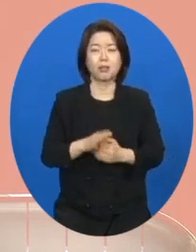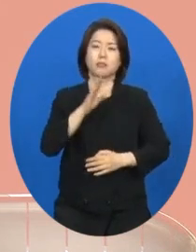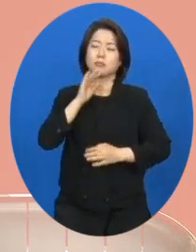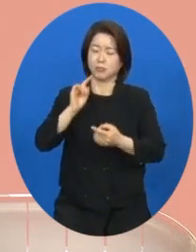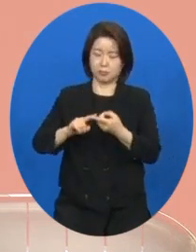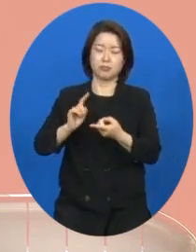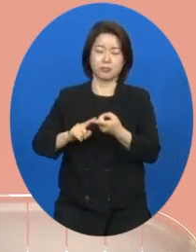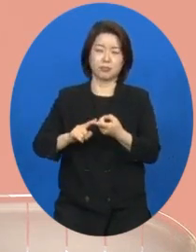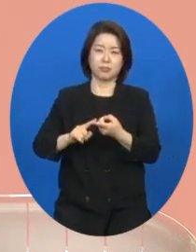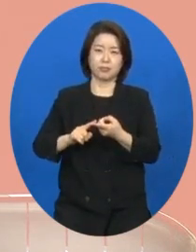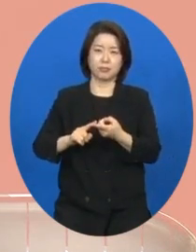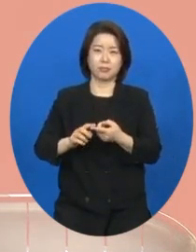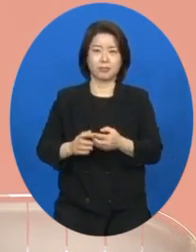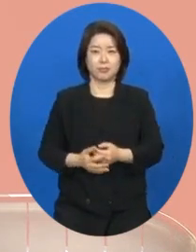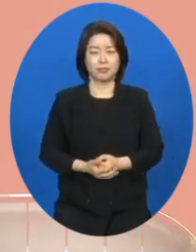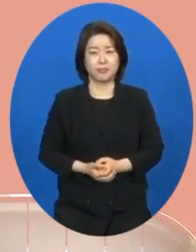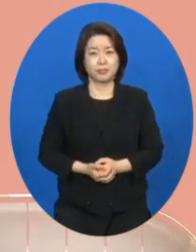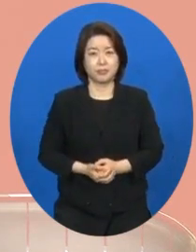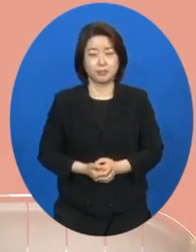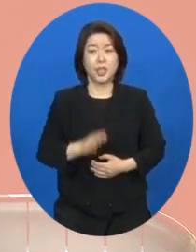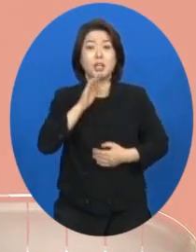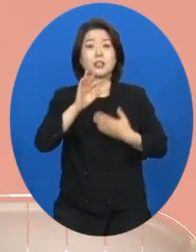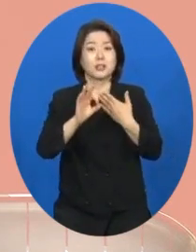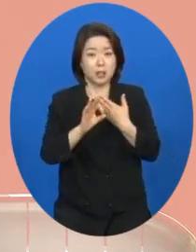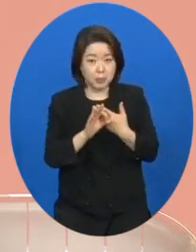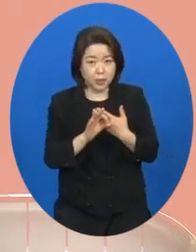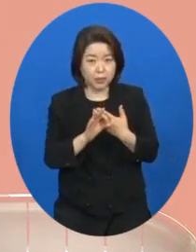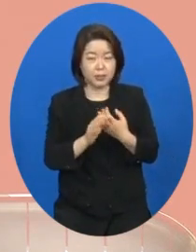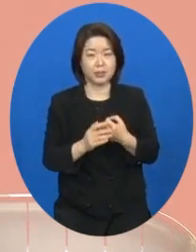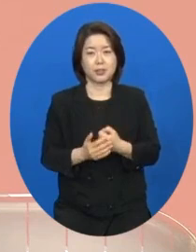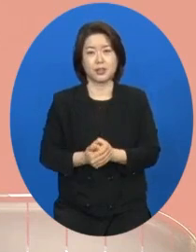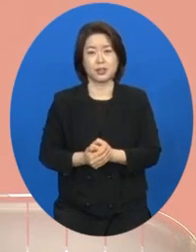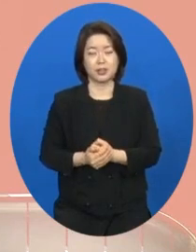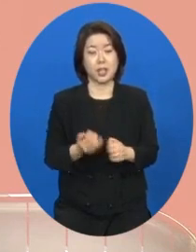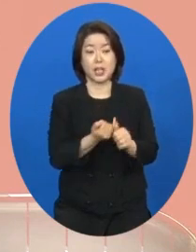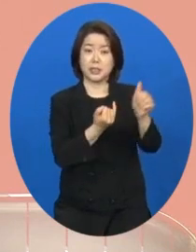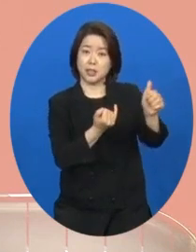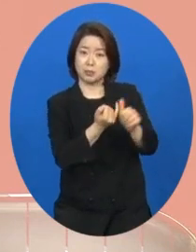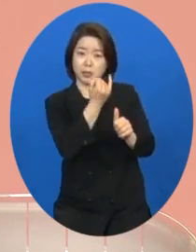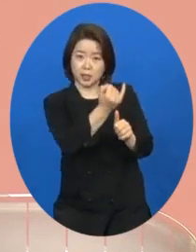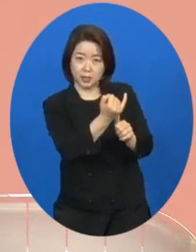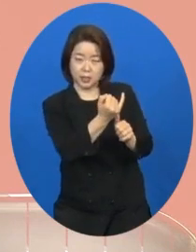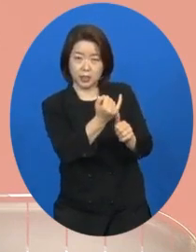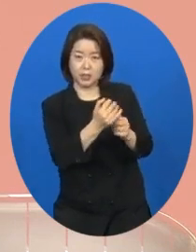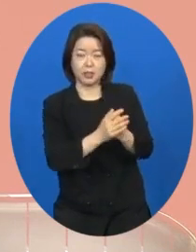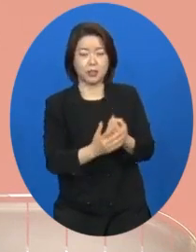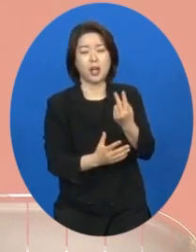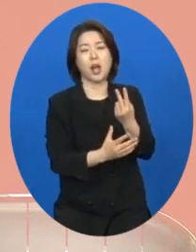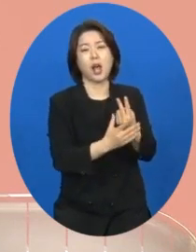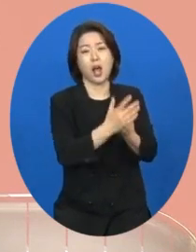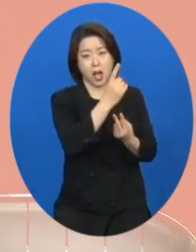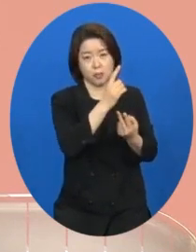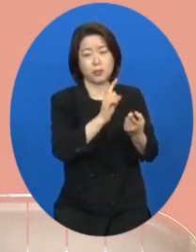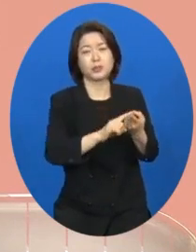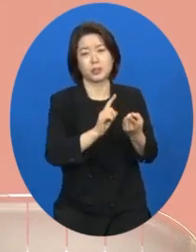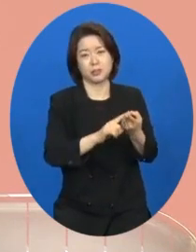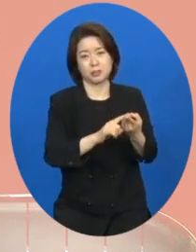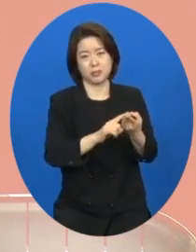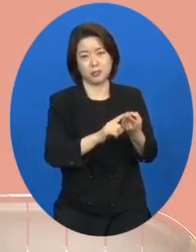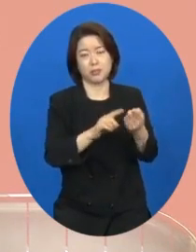당연하죠. 그죠? 그렇다면 남편과 아내도 한 몸이라는